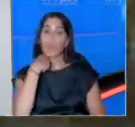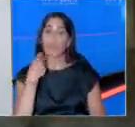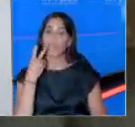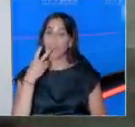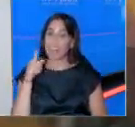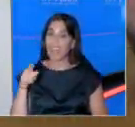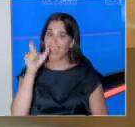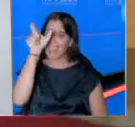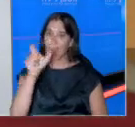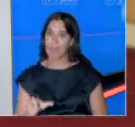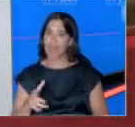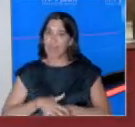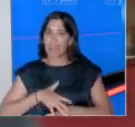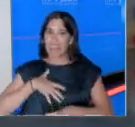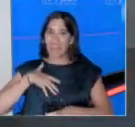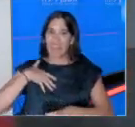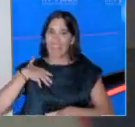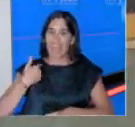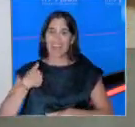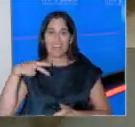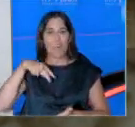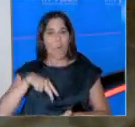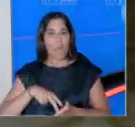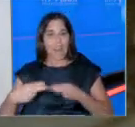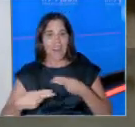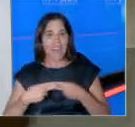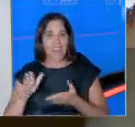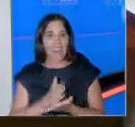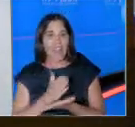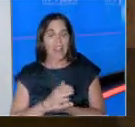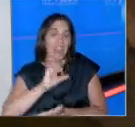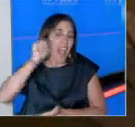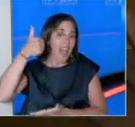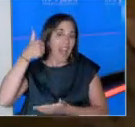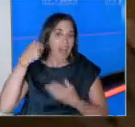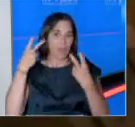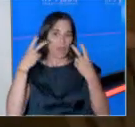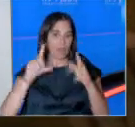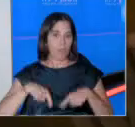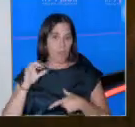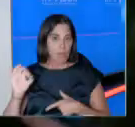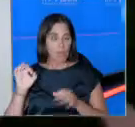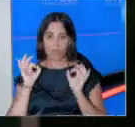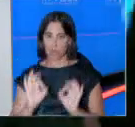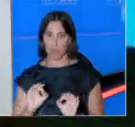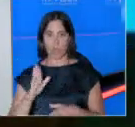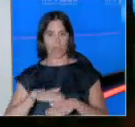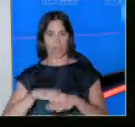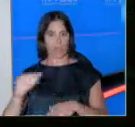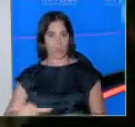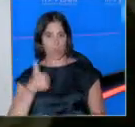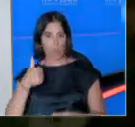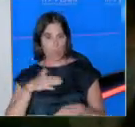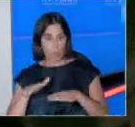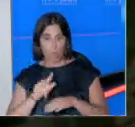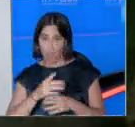ראית אדם נרגש שעומד לקראת ההחלטה באמת המשמעותית ביותר בחייו, ובאמת תפקיד ראש ממשלה,